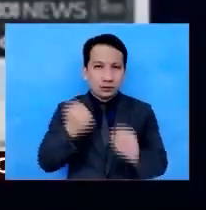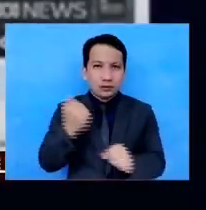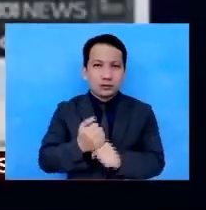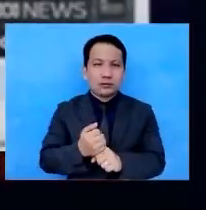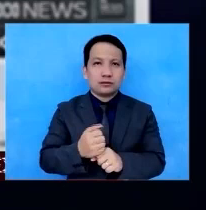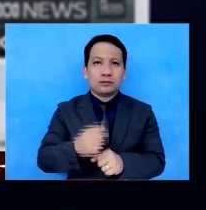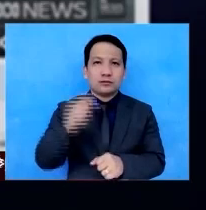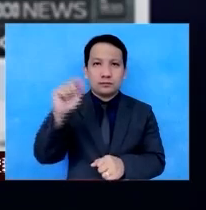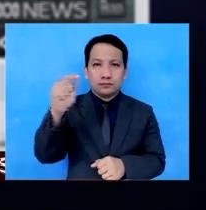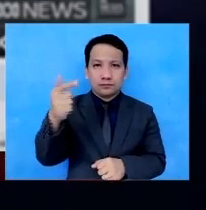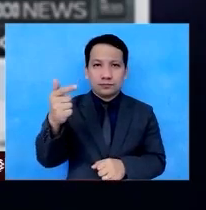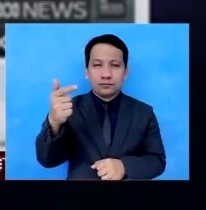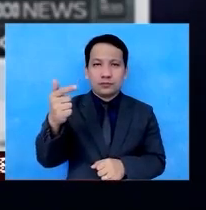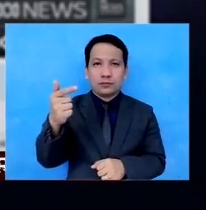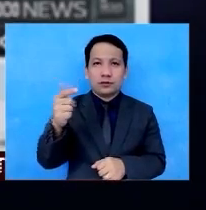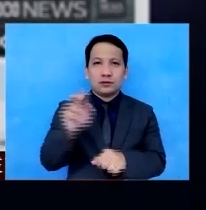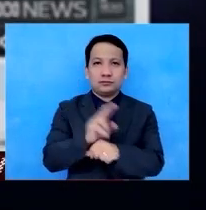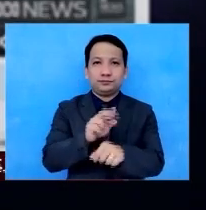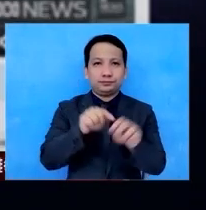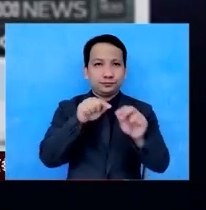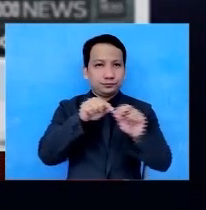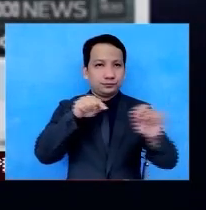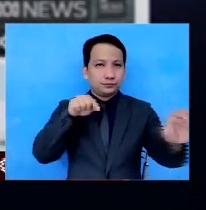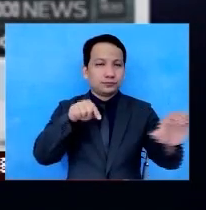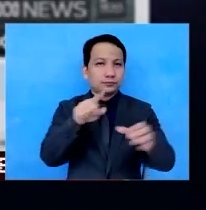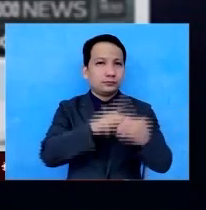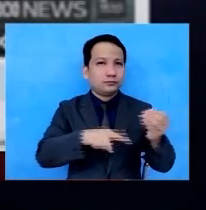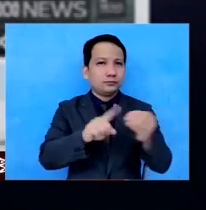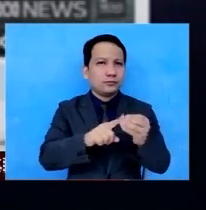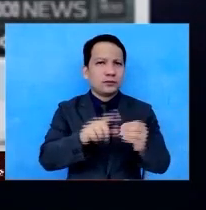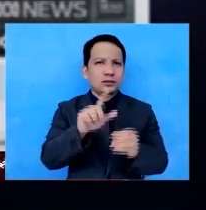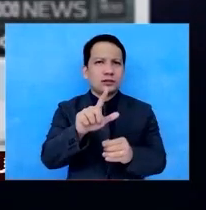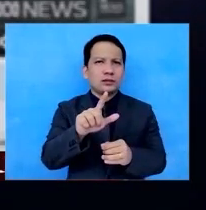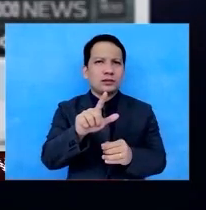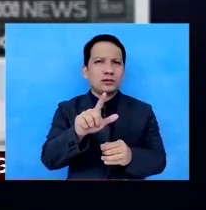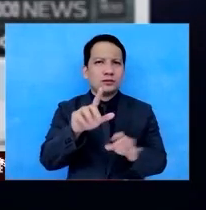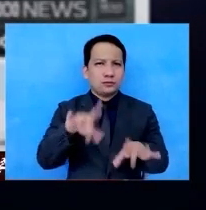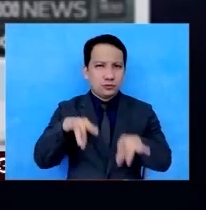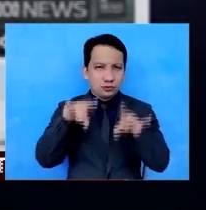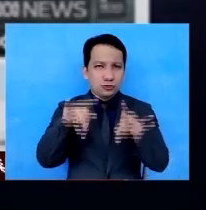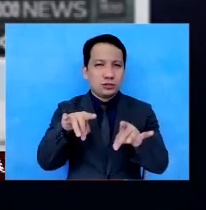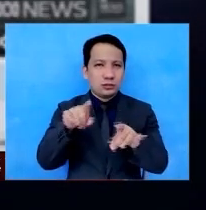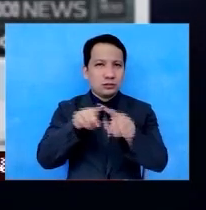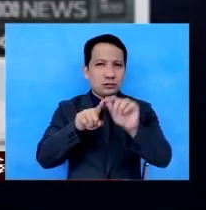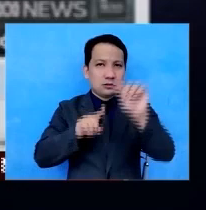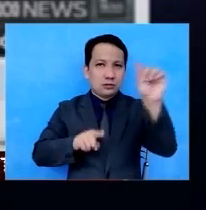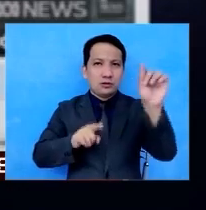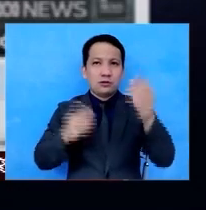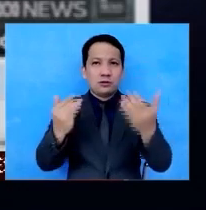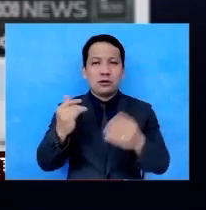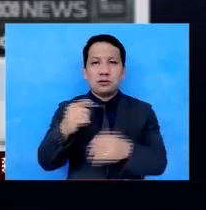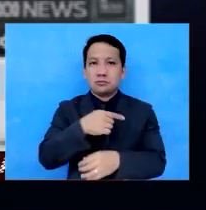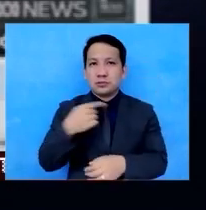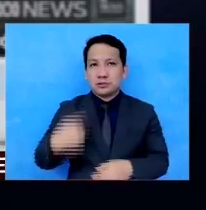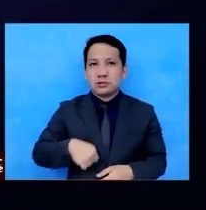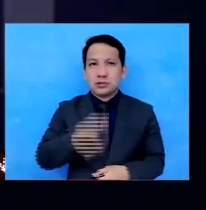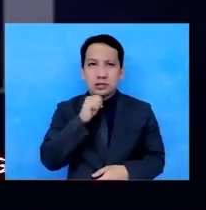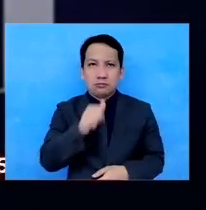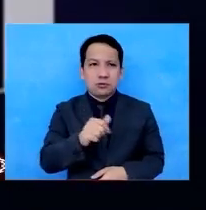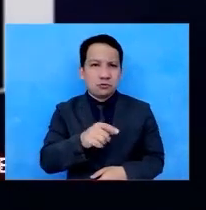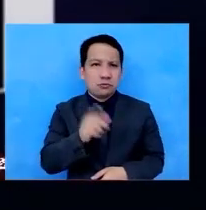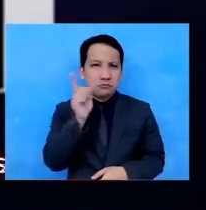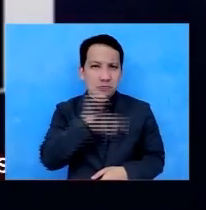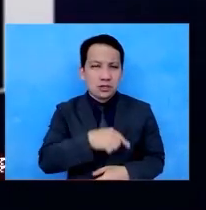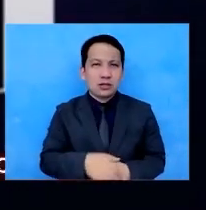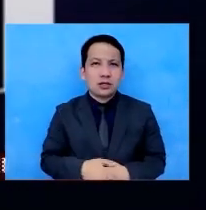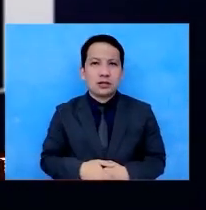na laser light din ang itinutok umuno nila sa isang aircraft ng Australia. Pero sabi rin noon ng China, hindi yan totoo.